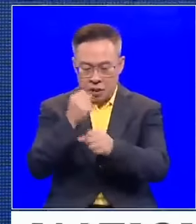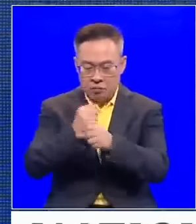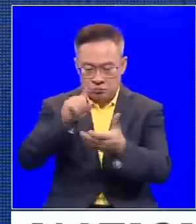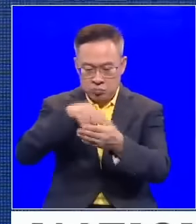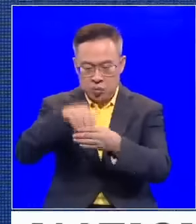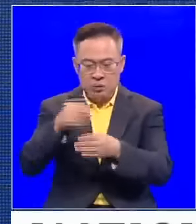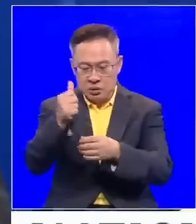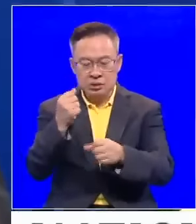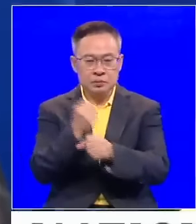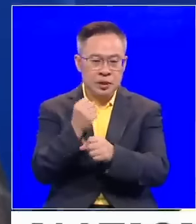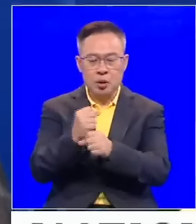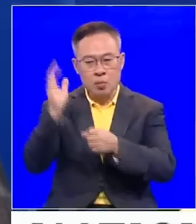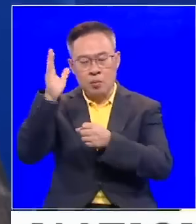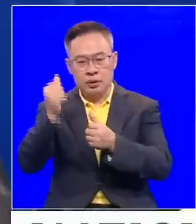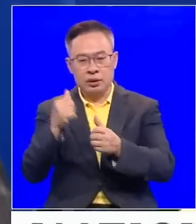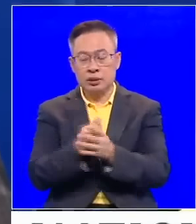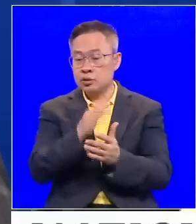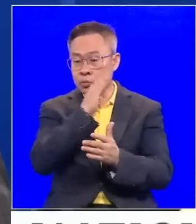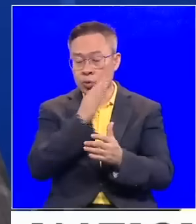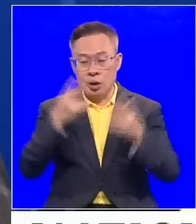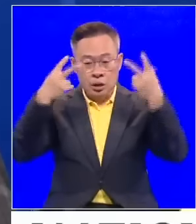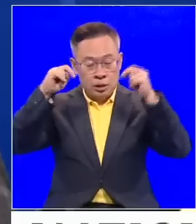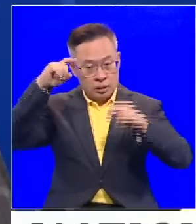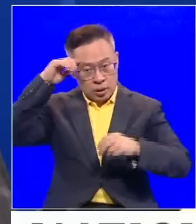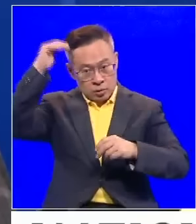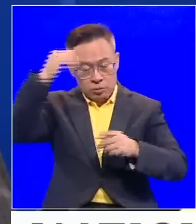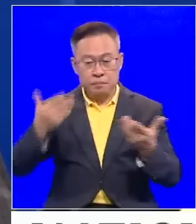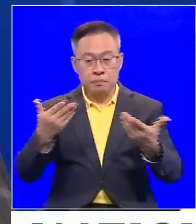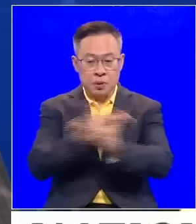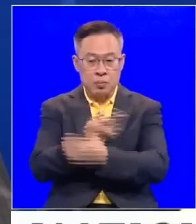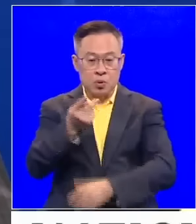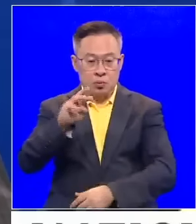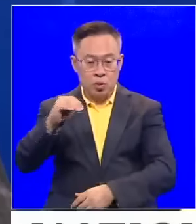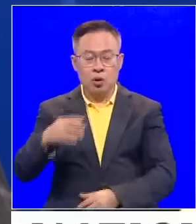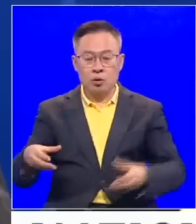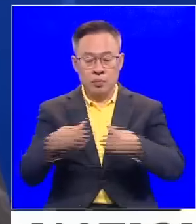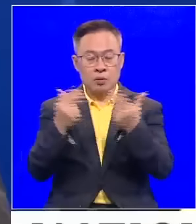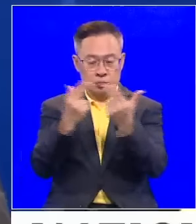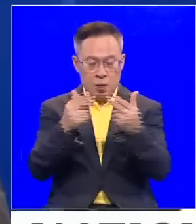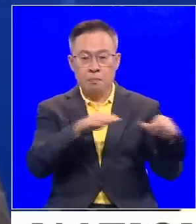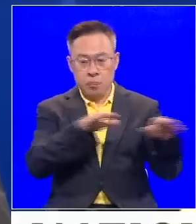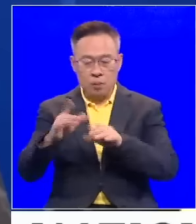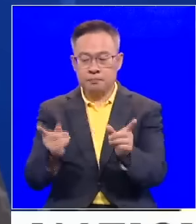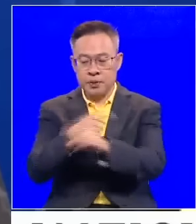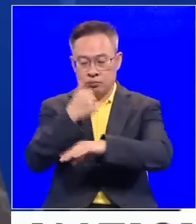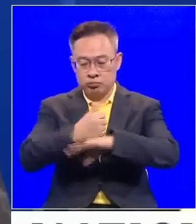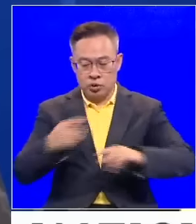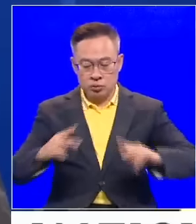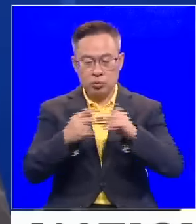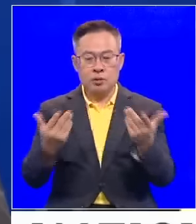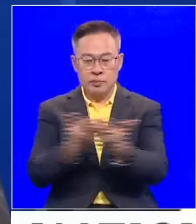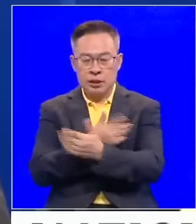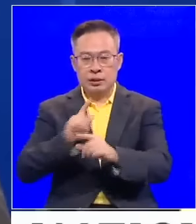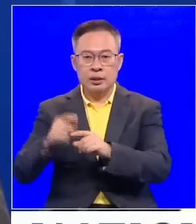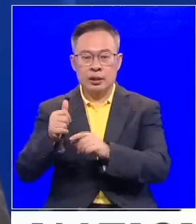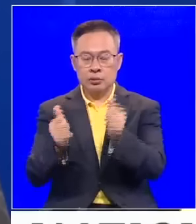างดีถ้านายกจะปรับครม.รวมไทยสร้างชาติเขาก็พร้อมเรียบร้อยเสนอชื่อไปแล้วแล้วหนังสือนี้ส่งถึงมือนายกเศรษฐาตั้ง